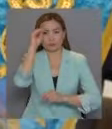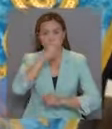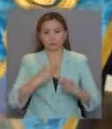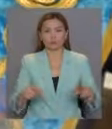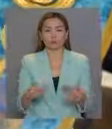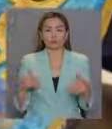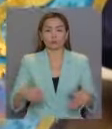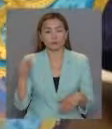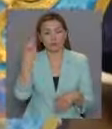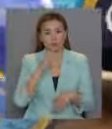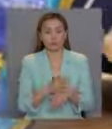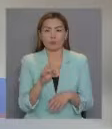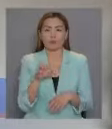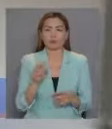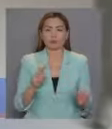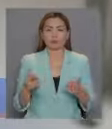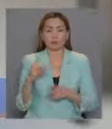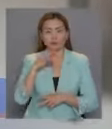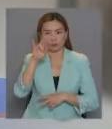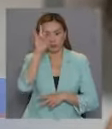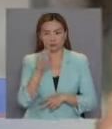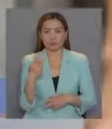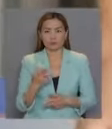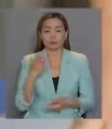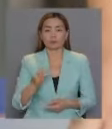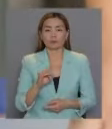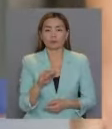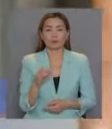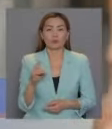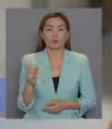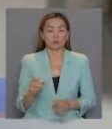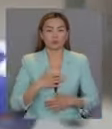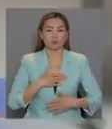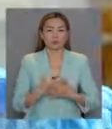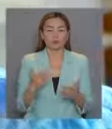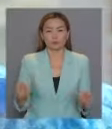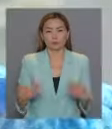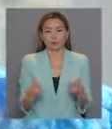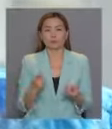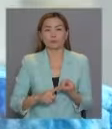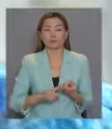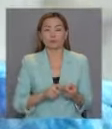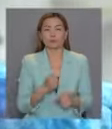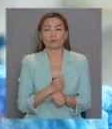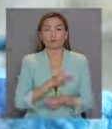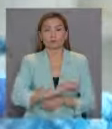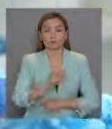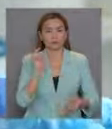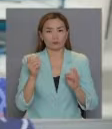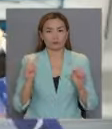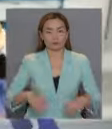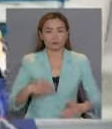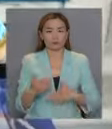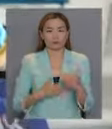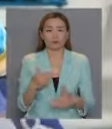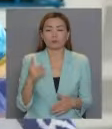студент колледжа. Робот танцует казахский национальный танец «Кара-жорга». Он активируется с помощью сверхзвукового датчика. Пока может двигаться